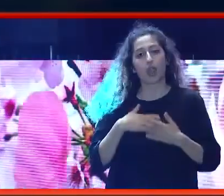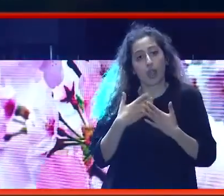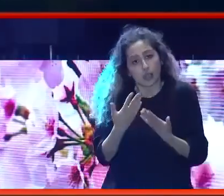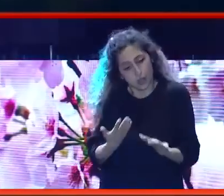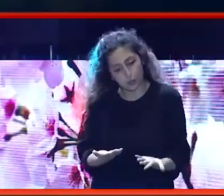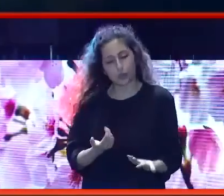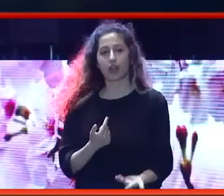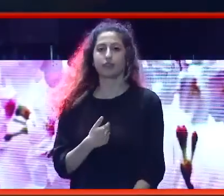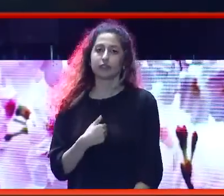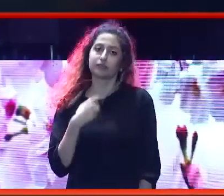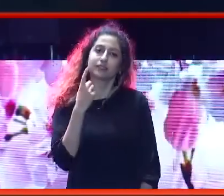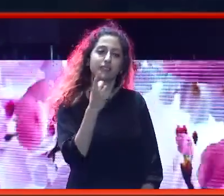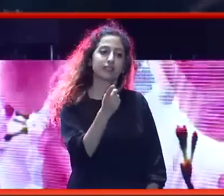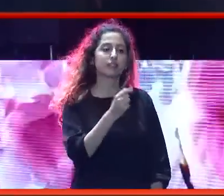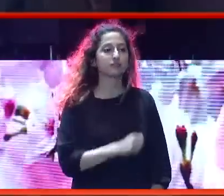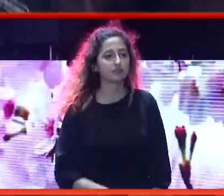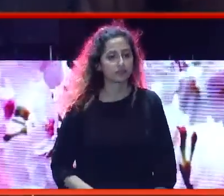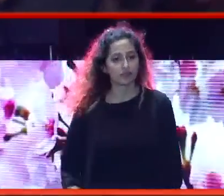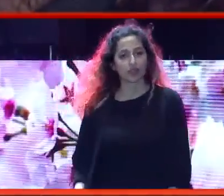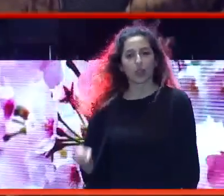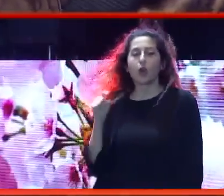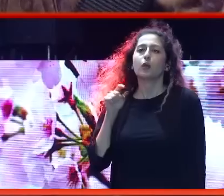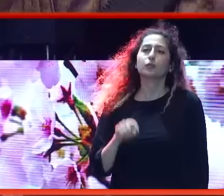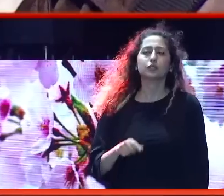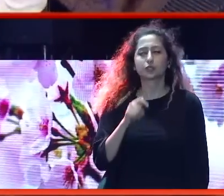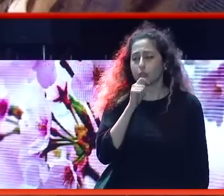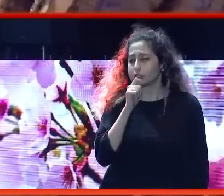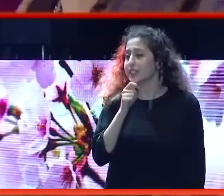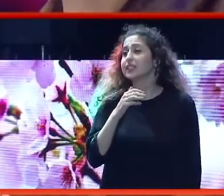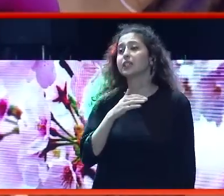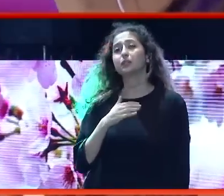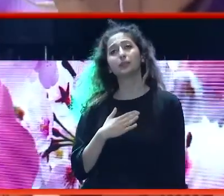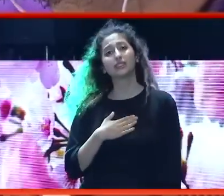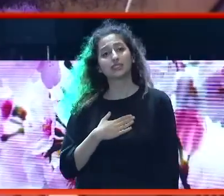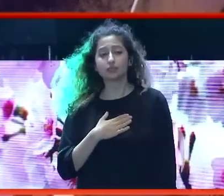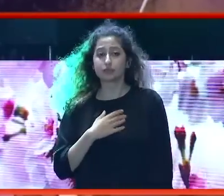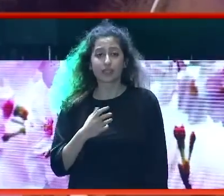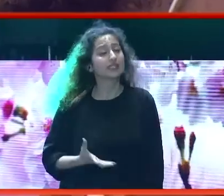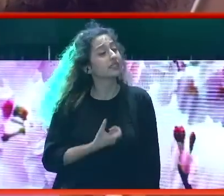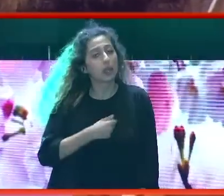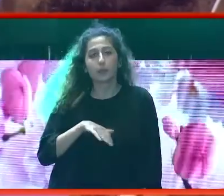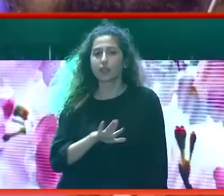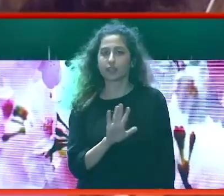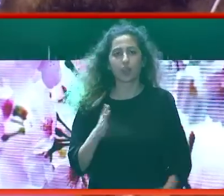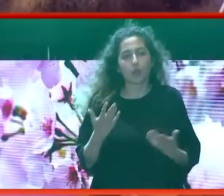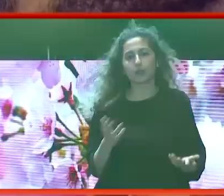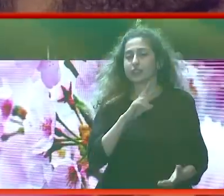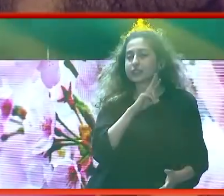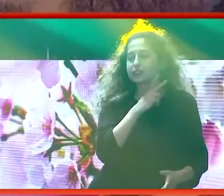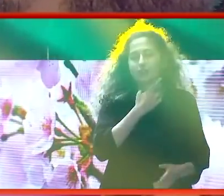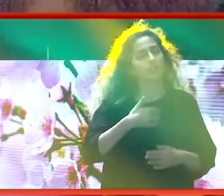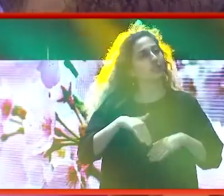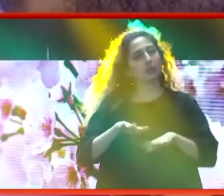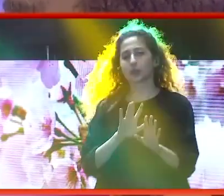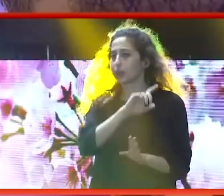eğdim, kabullendim seni. Bu sözlerim sitem değil ama